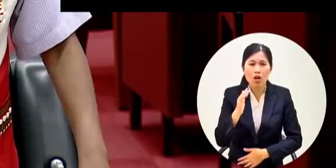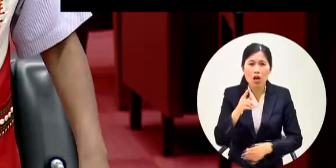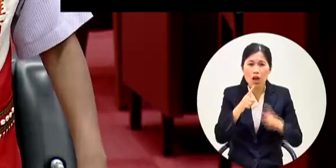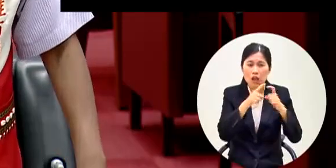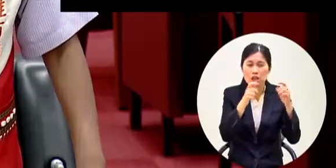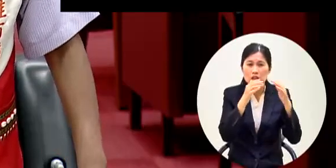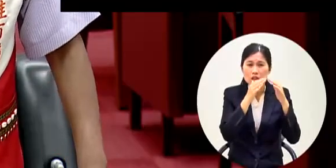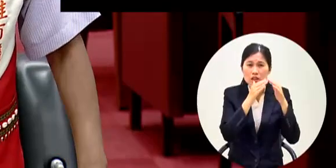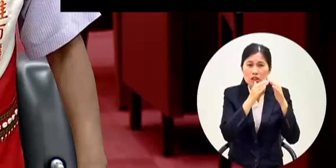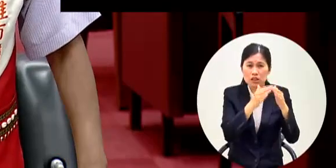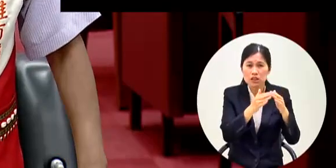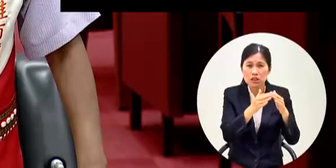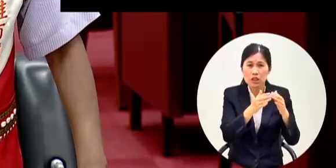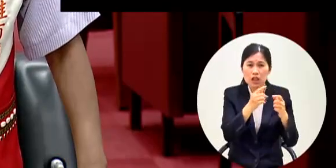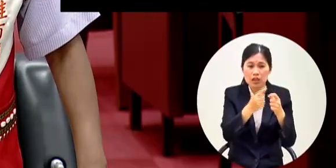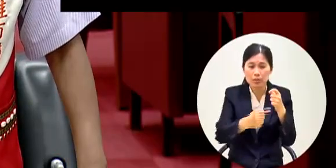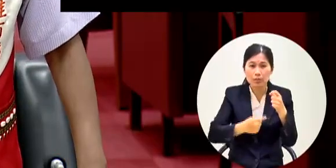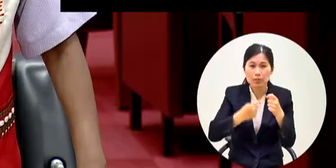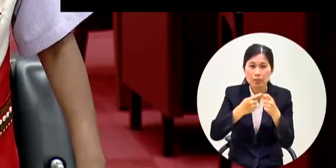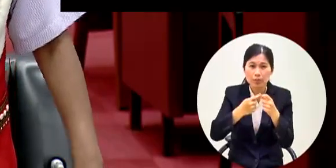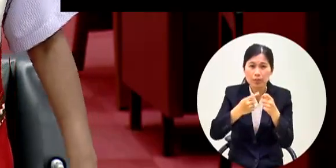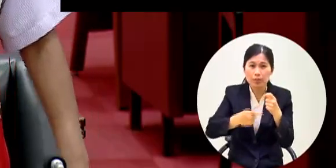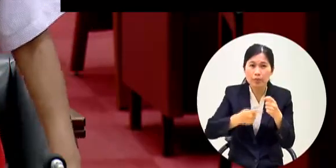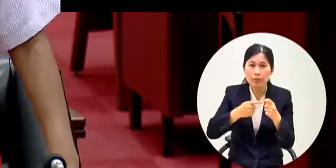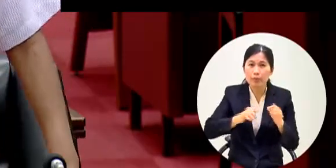区仍然在进步，